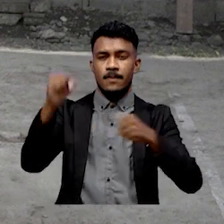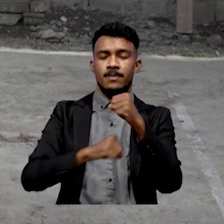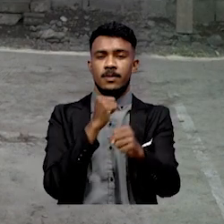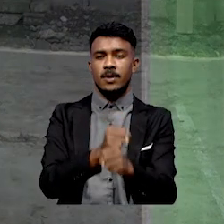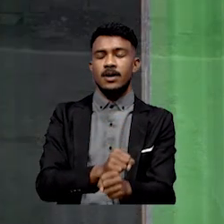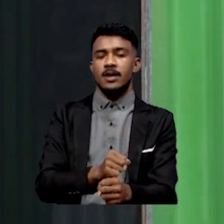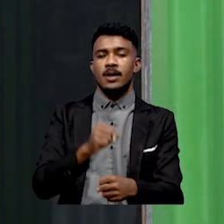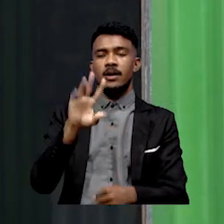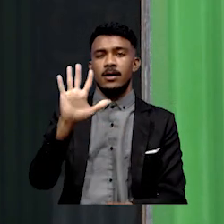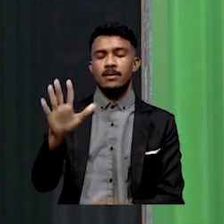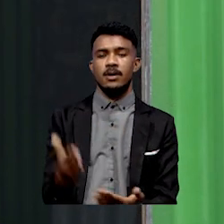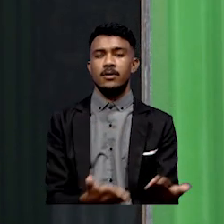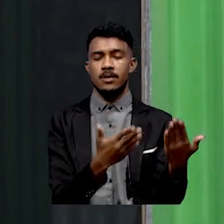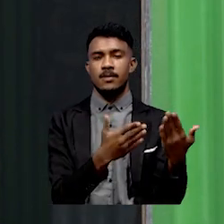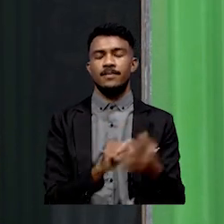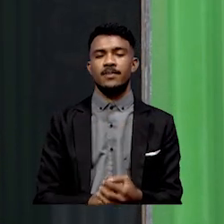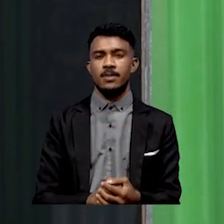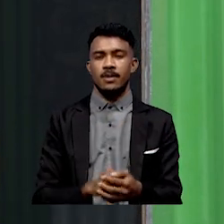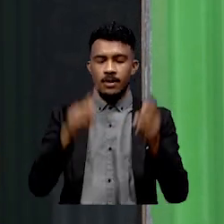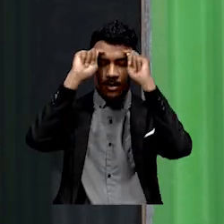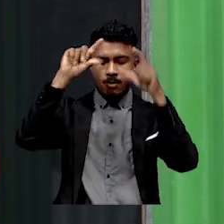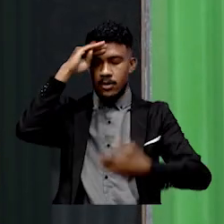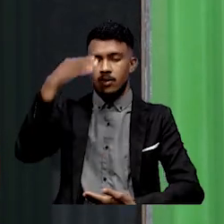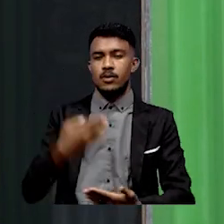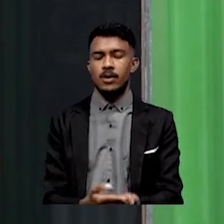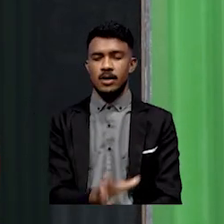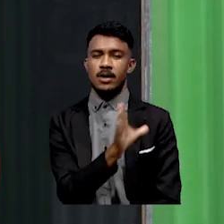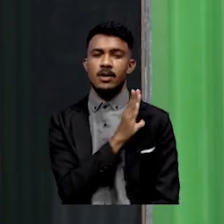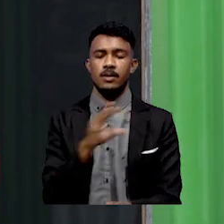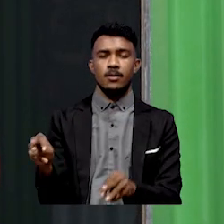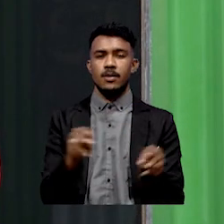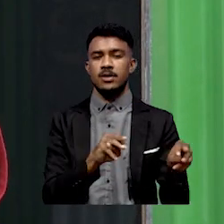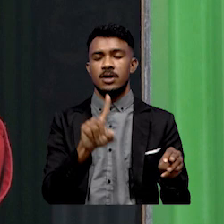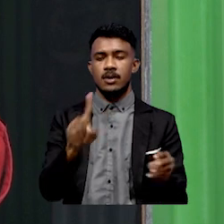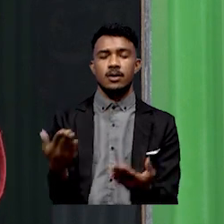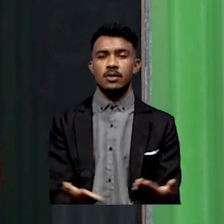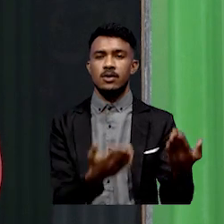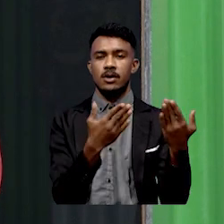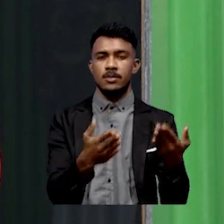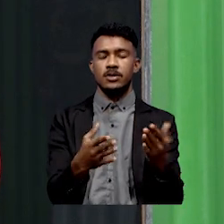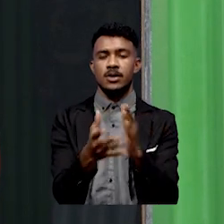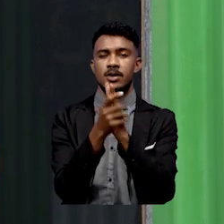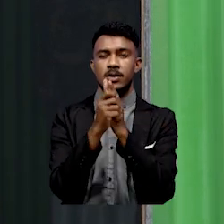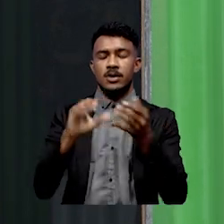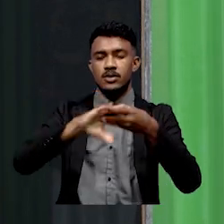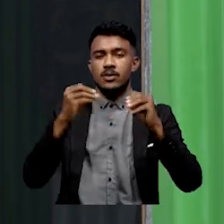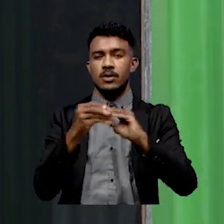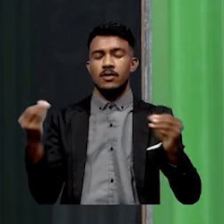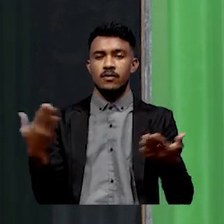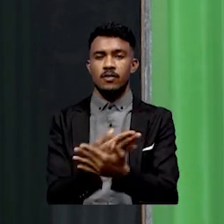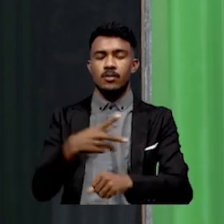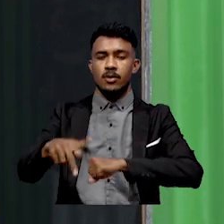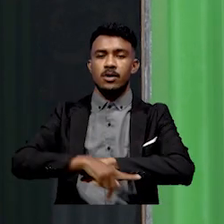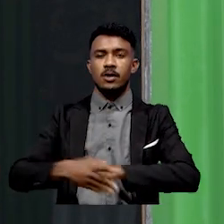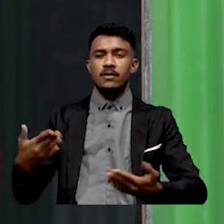tuirmai. Timuruan barak espera katak mudansa idane sei lorimos esperansa fong, politika fong,